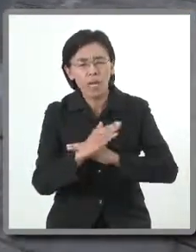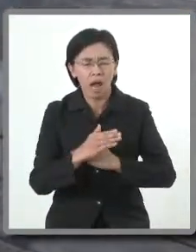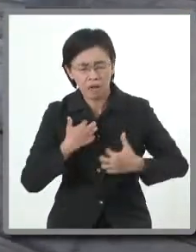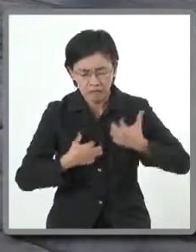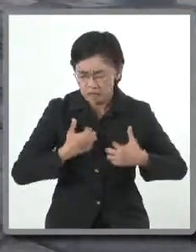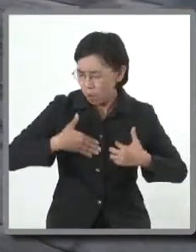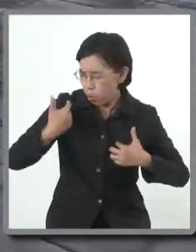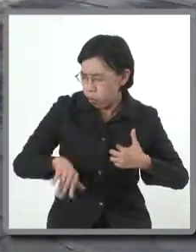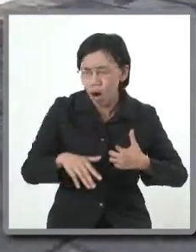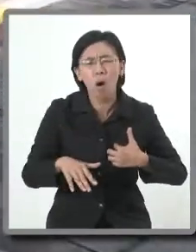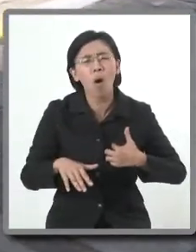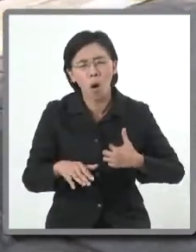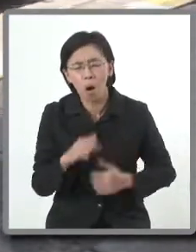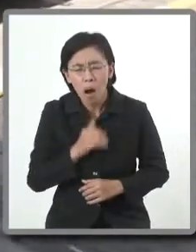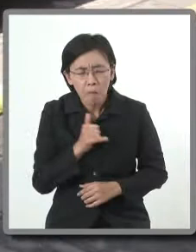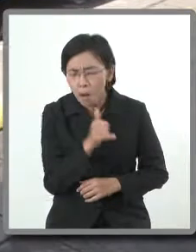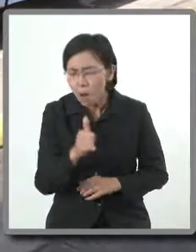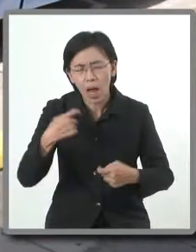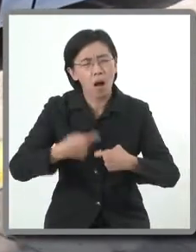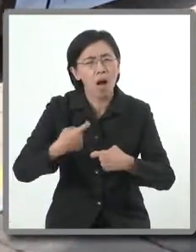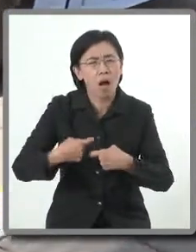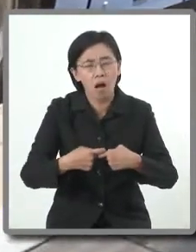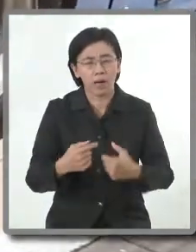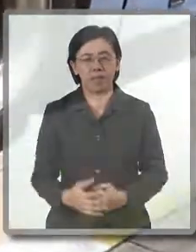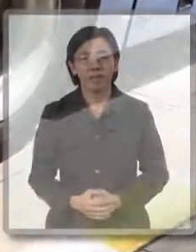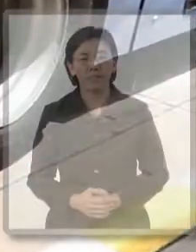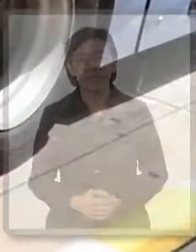ากกับการเดินทางไปไหนมาไหน